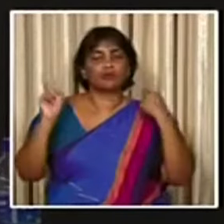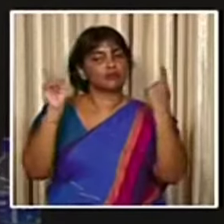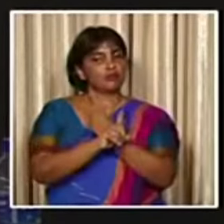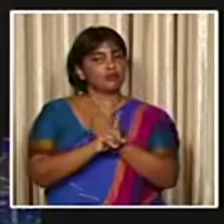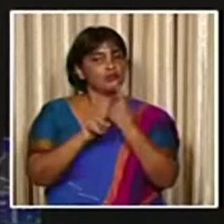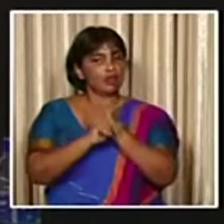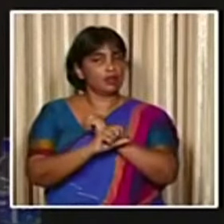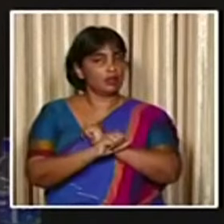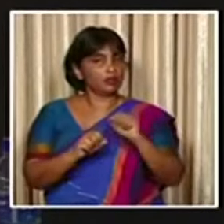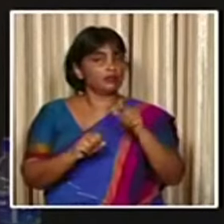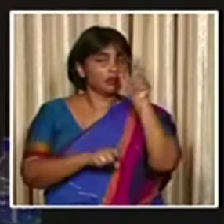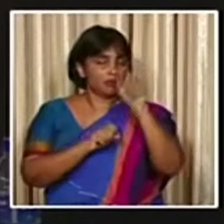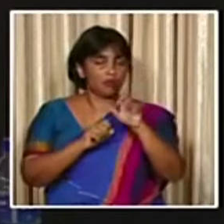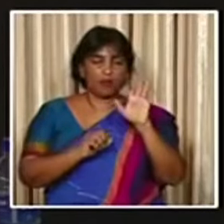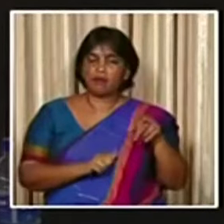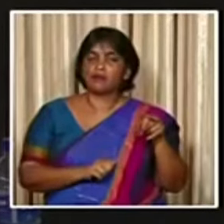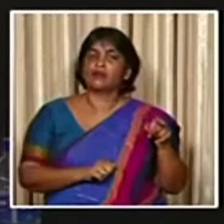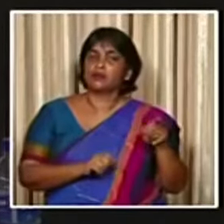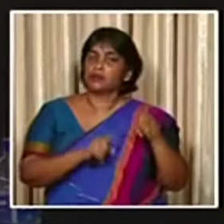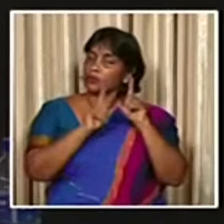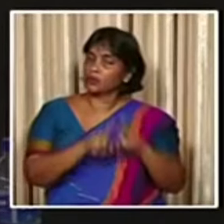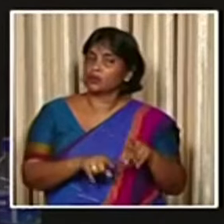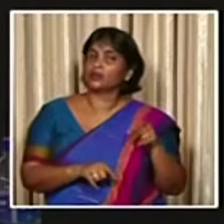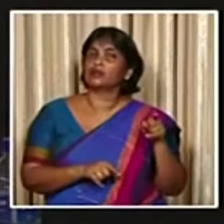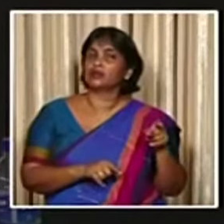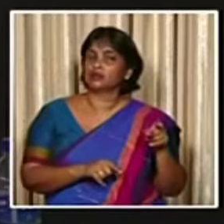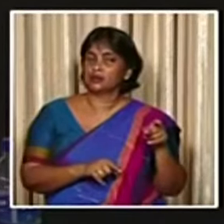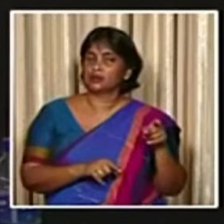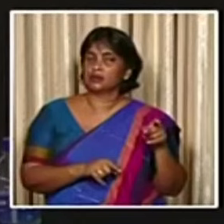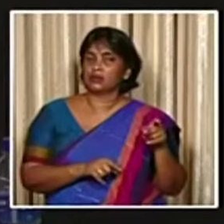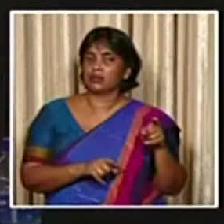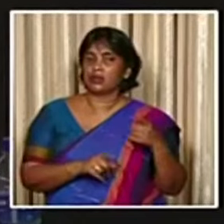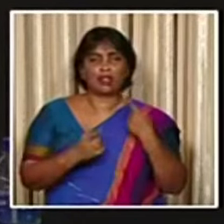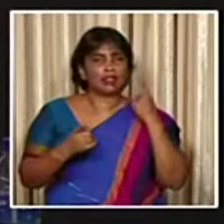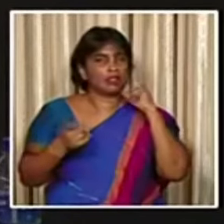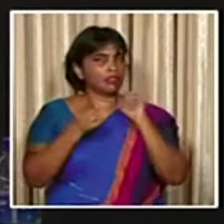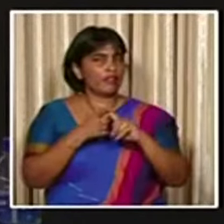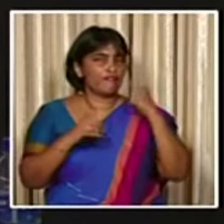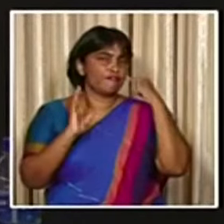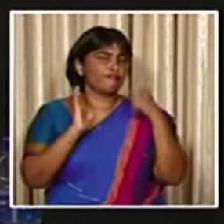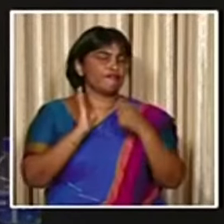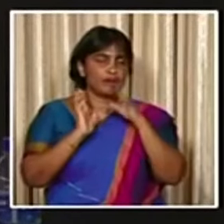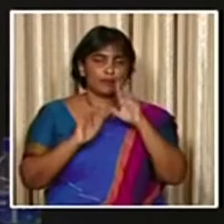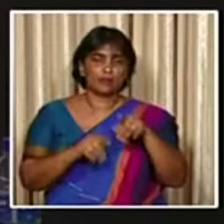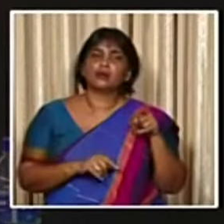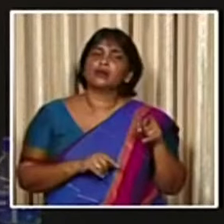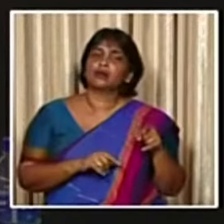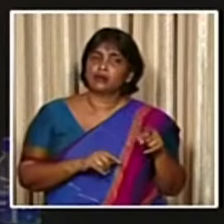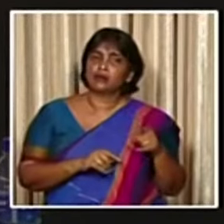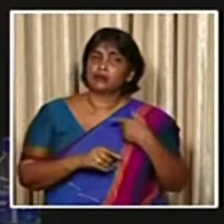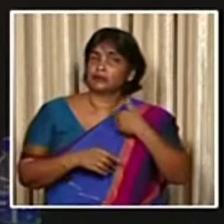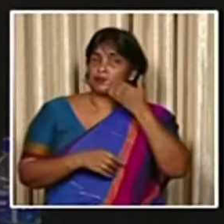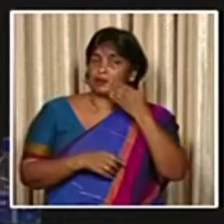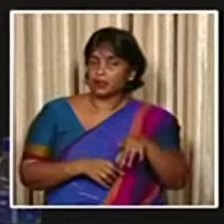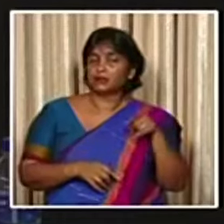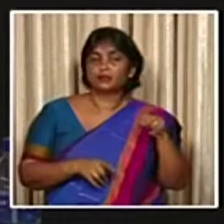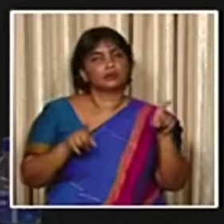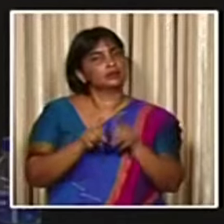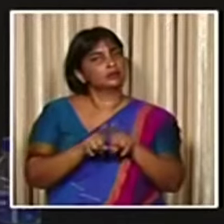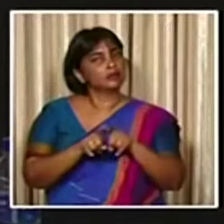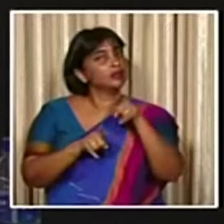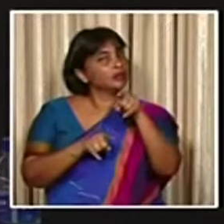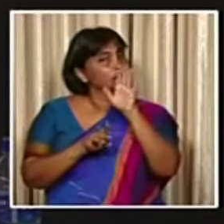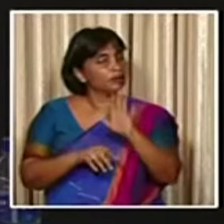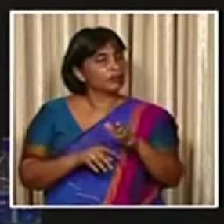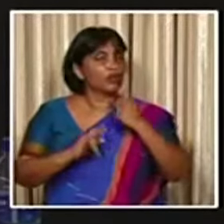මාරුහිම් නොකළ හැකි සේවකයන් ඉන්නවා, ඒ අය තරඟ විභාගවලින් පාස්වෙල ඒවගේම